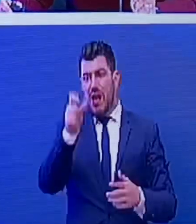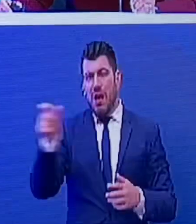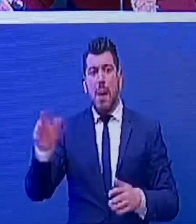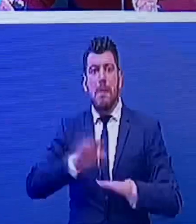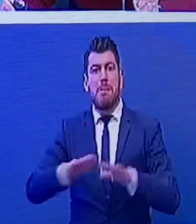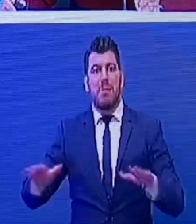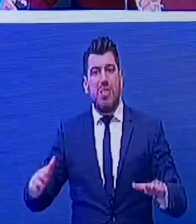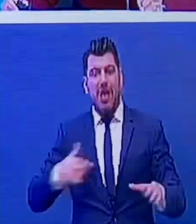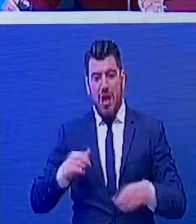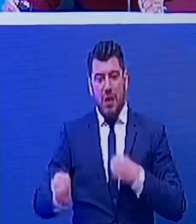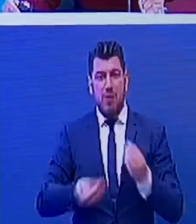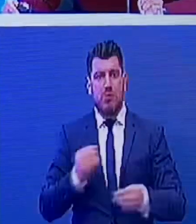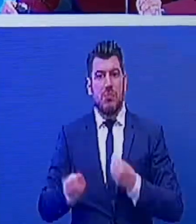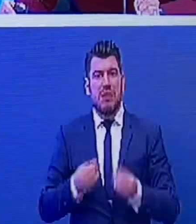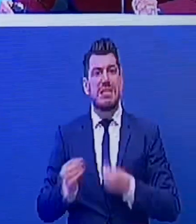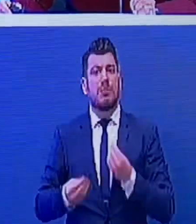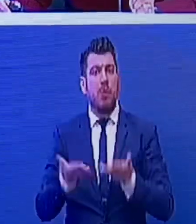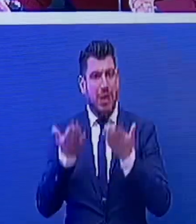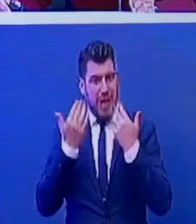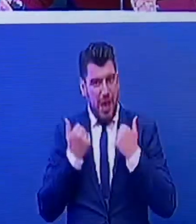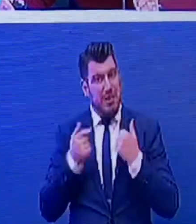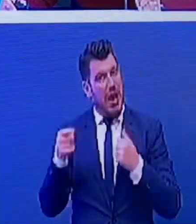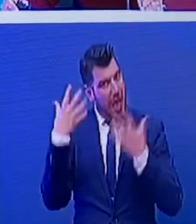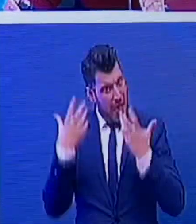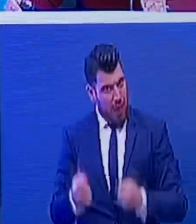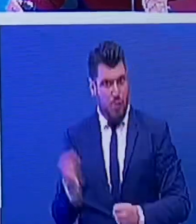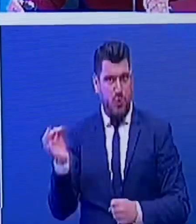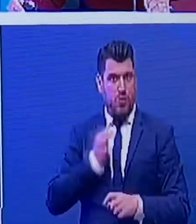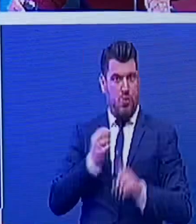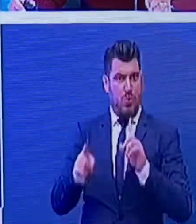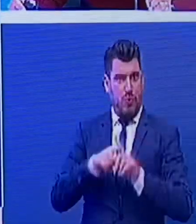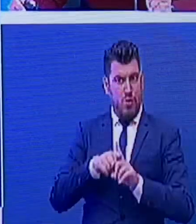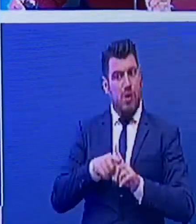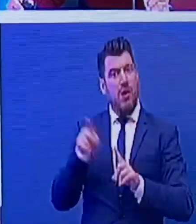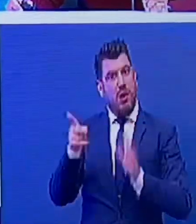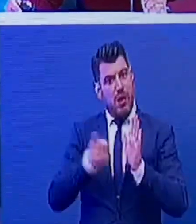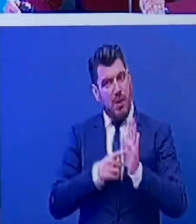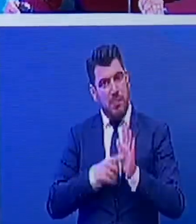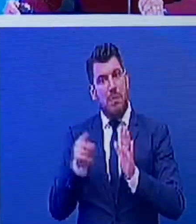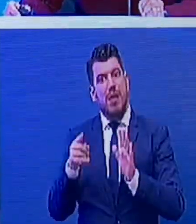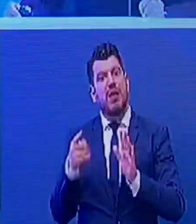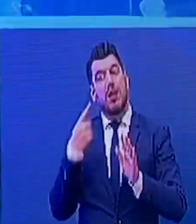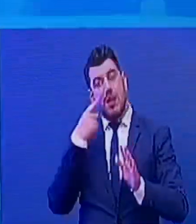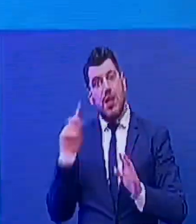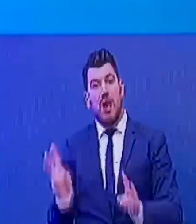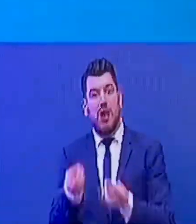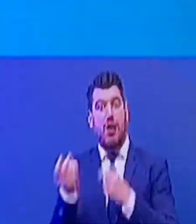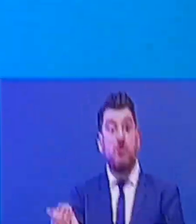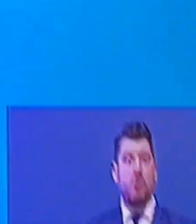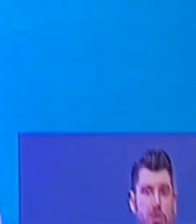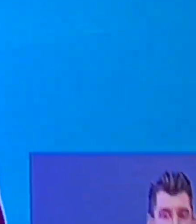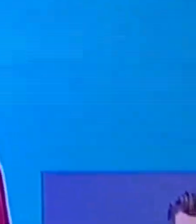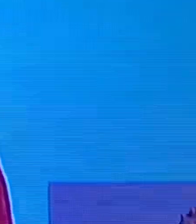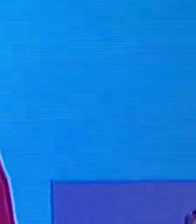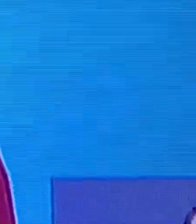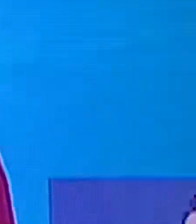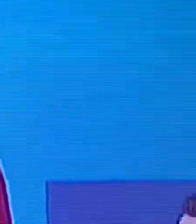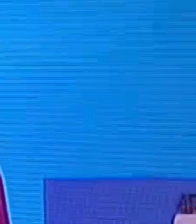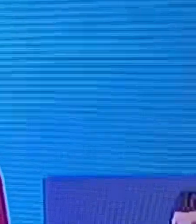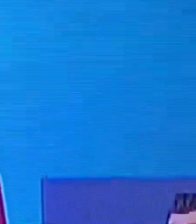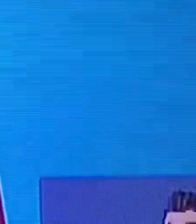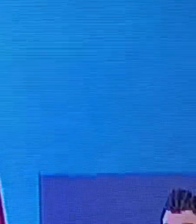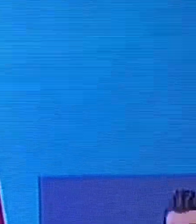ήθελα όμως εκ μέρους της κυβέρνησης να επιφθύνω μία έκκληση στους γονείς. Να επιστρέψουν οι